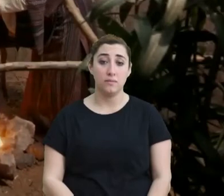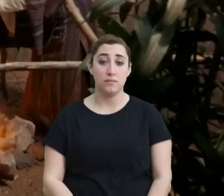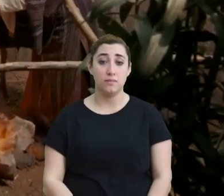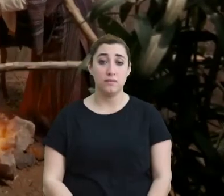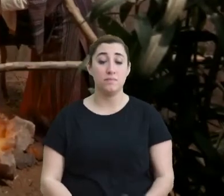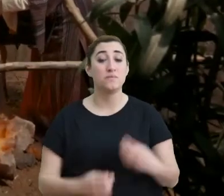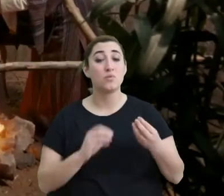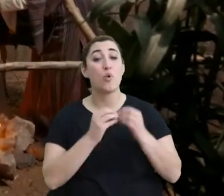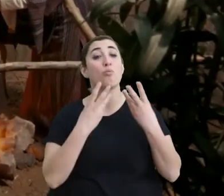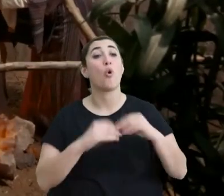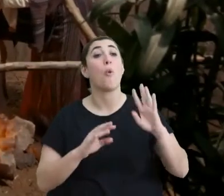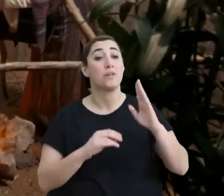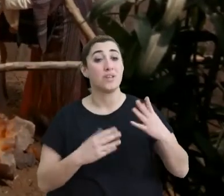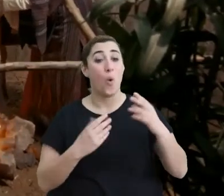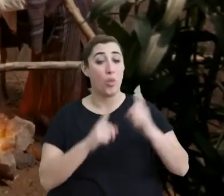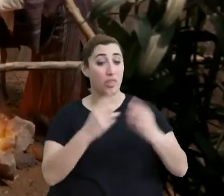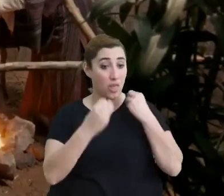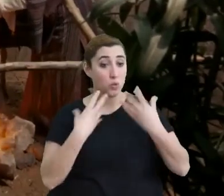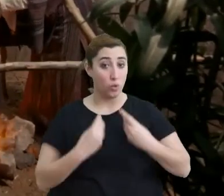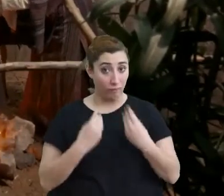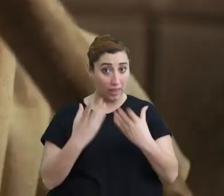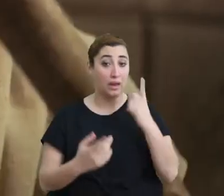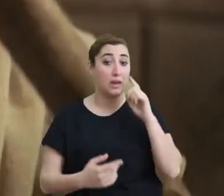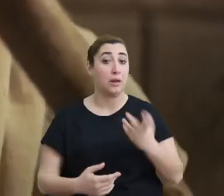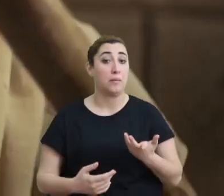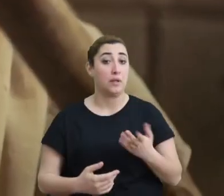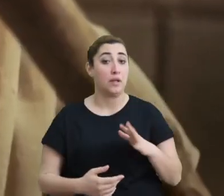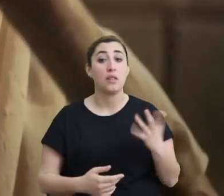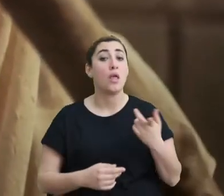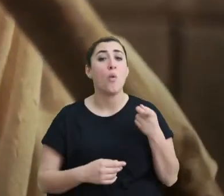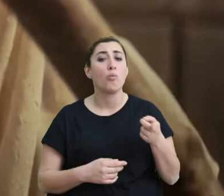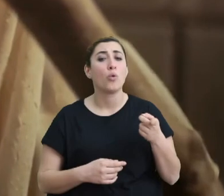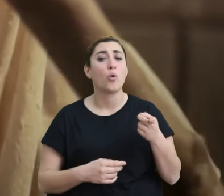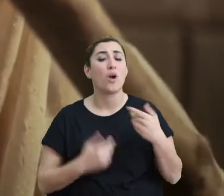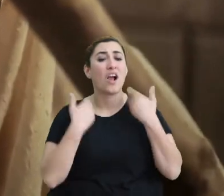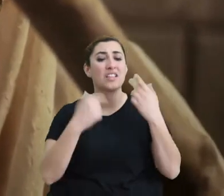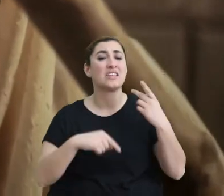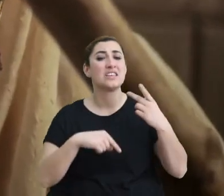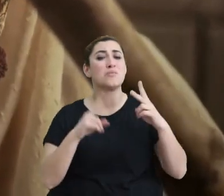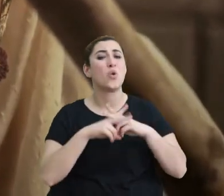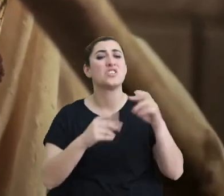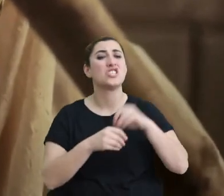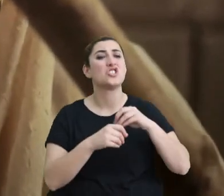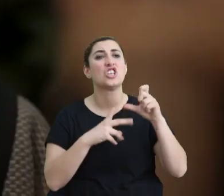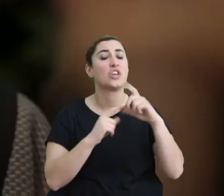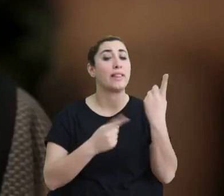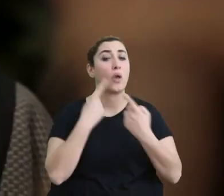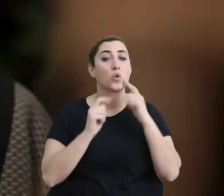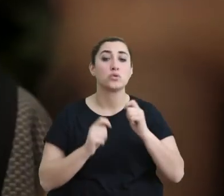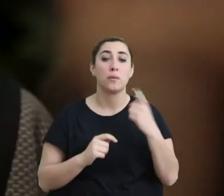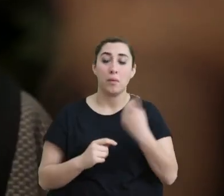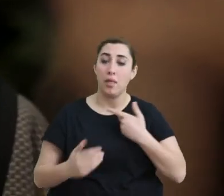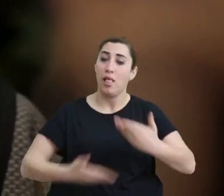Derdi olmasa ot yer. Süt mü verir Kasım ağa? Ne buyurdu kadıyla zabitan hakkında şeyh efendi? Bir